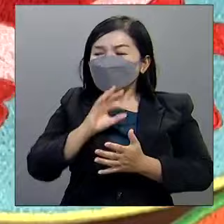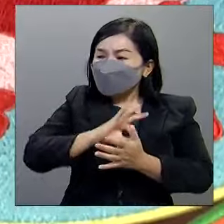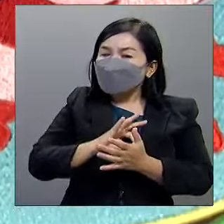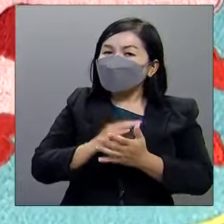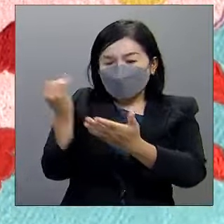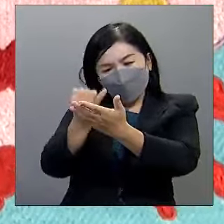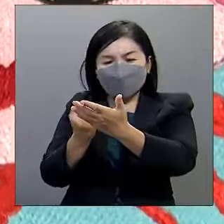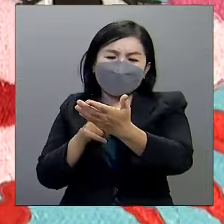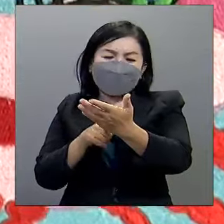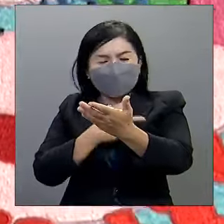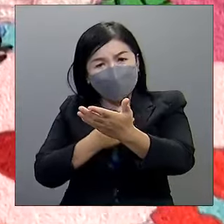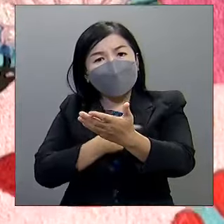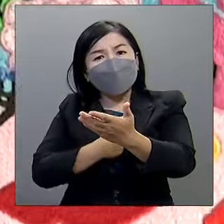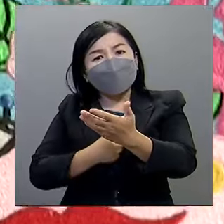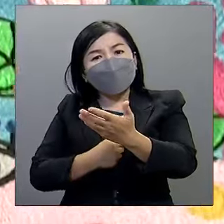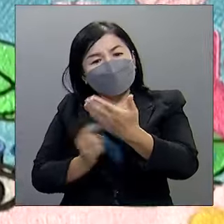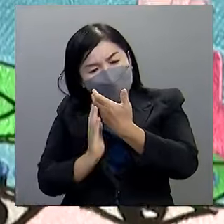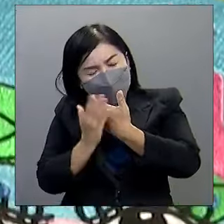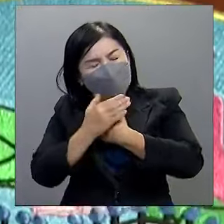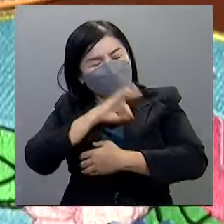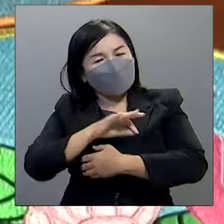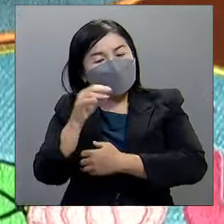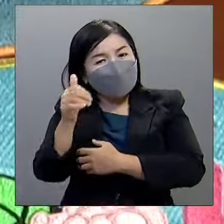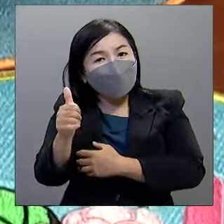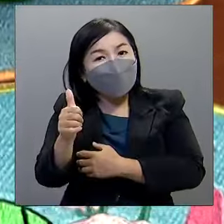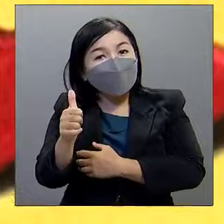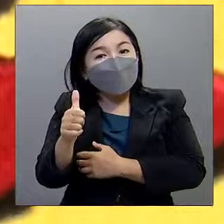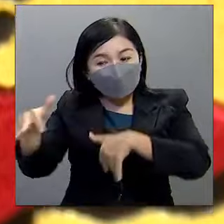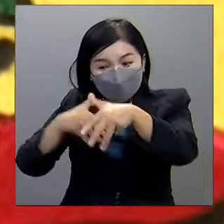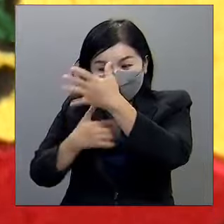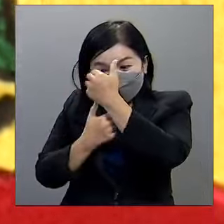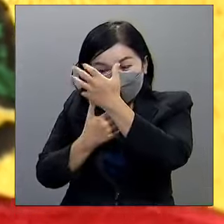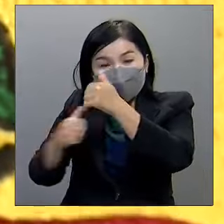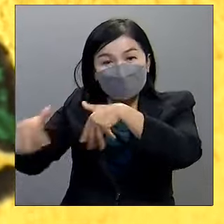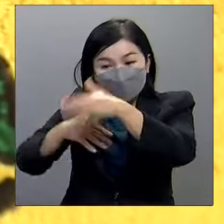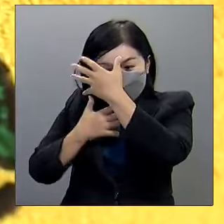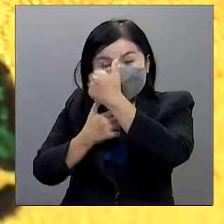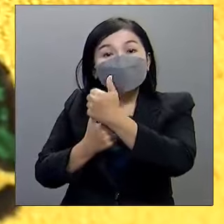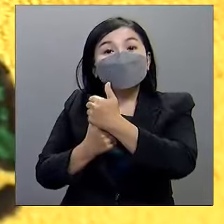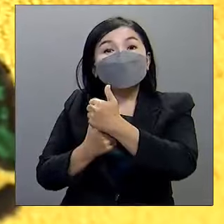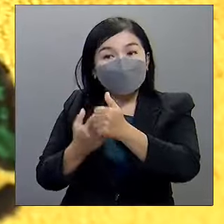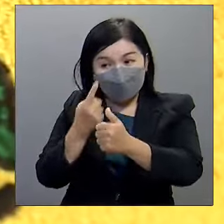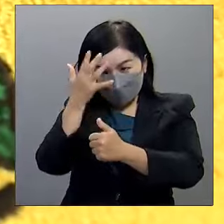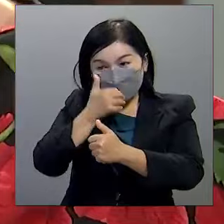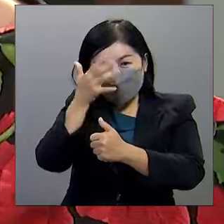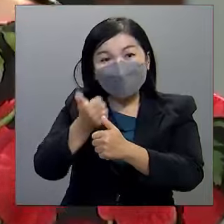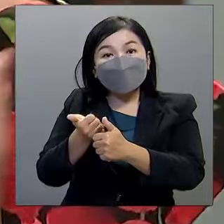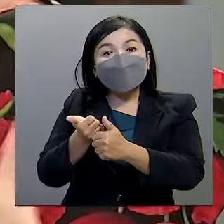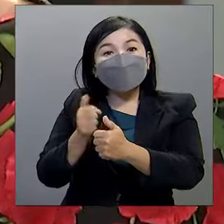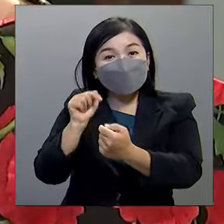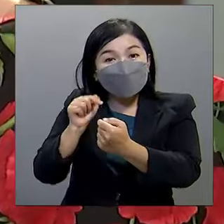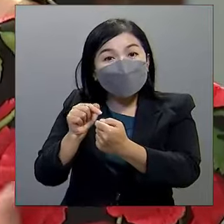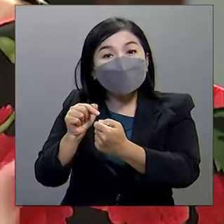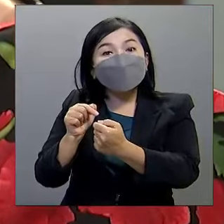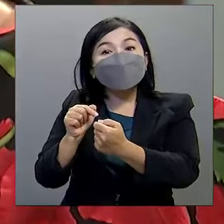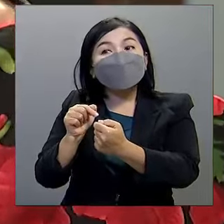แบบสิ่งเนี้ยที่เราทำอ่ะมันมีคุณค่ากับตัวเองแล้วมันมีคนที่เห็นแล้วก็แบบยอมรับในคุณค่าของมันแล้วก็ตรงเนี้ยมันย้อนกลับมาเป็น